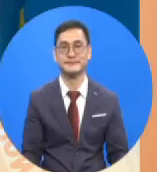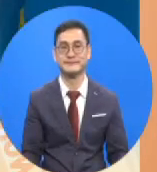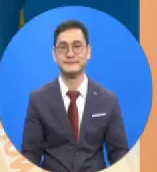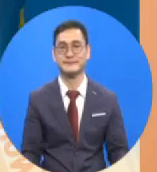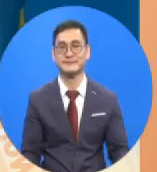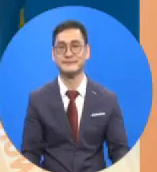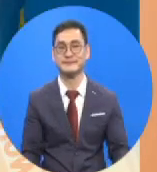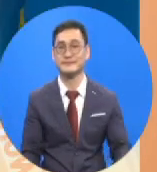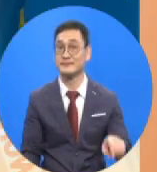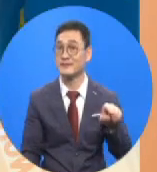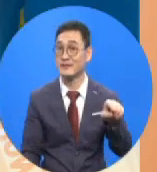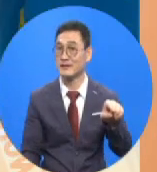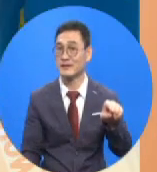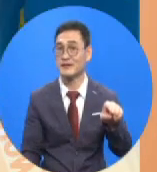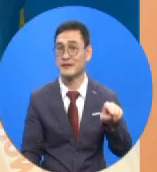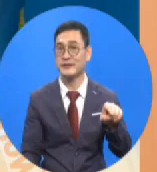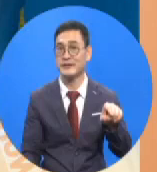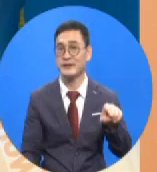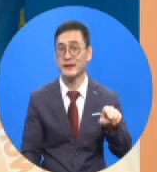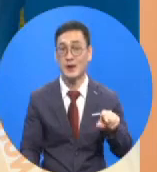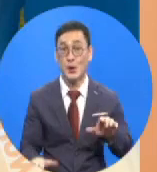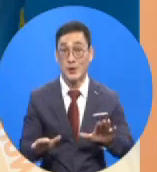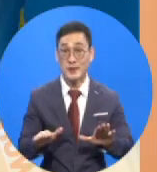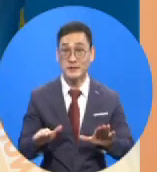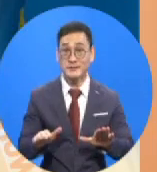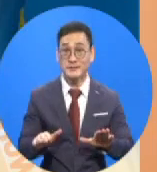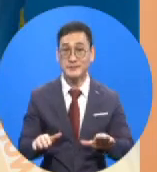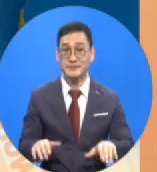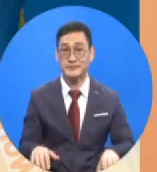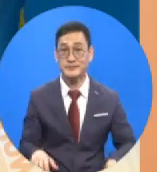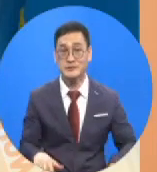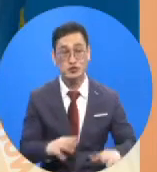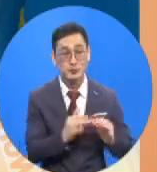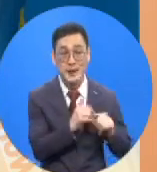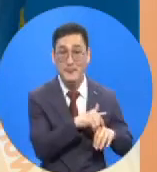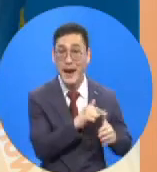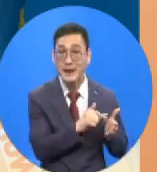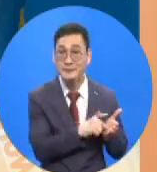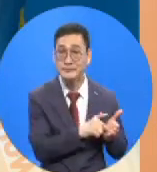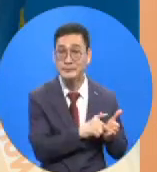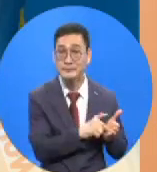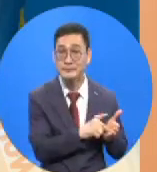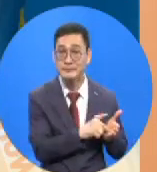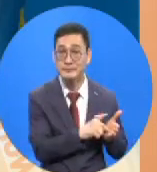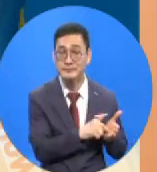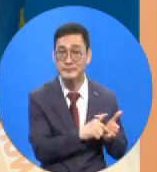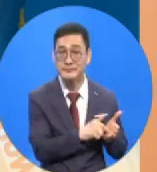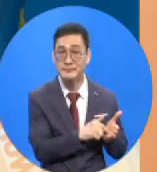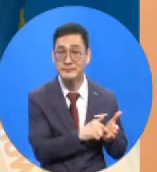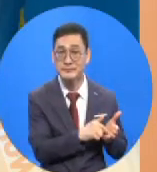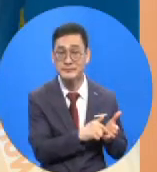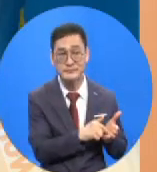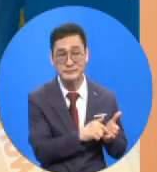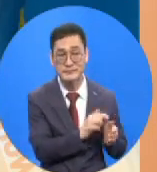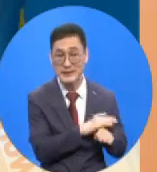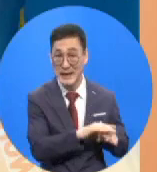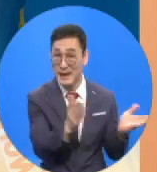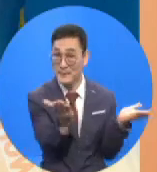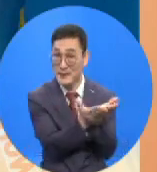어떤 면에서 보면 과연 이런 어떤 시대가 그의 미니를 갈 얼마나 담아낼수 다른 대한 또 하나의 실험 인것 같습니다